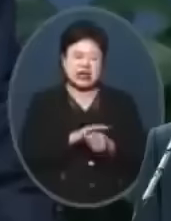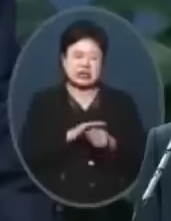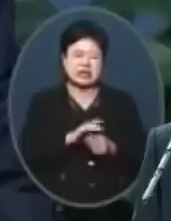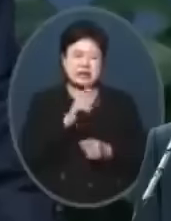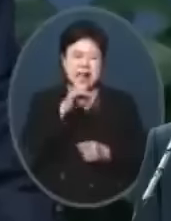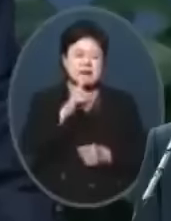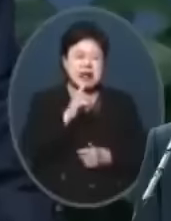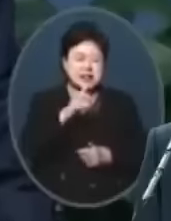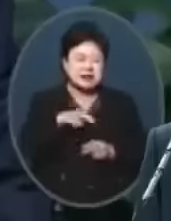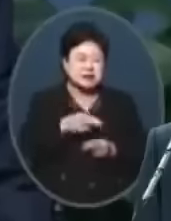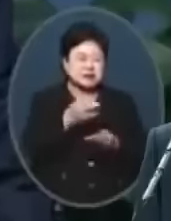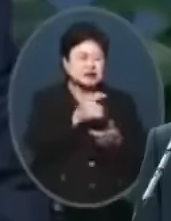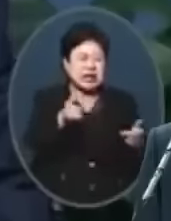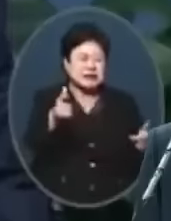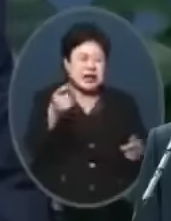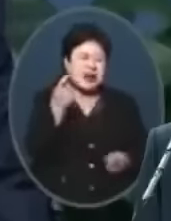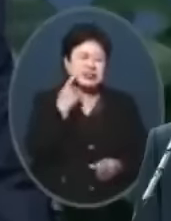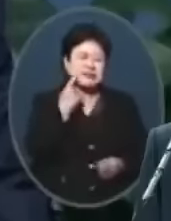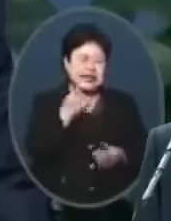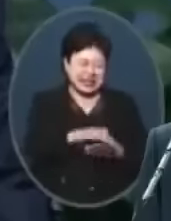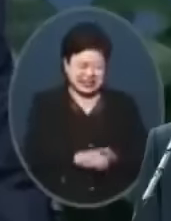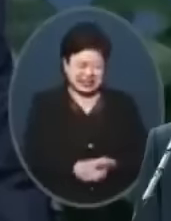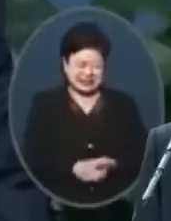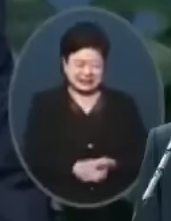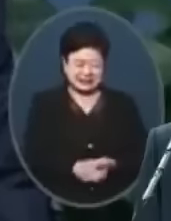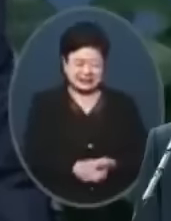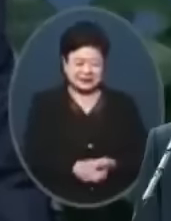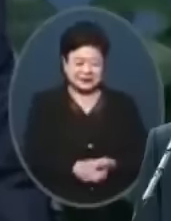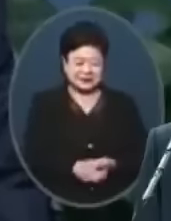그 거짓말입니다.